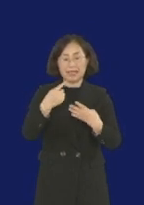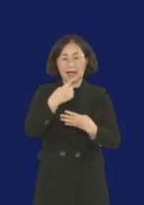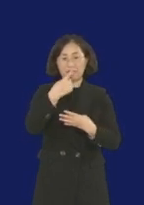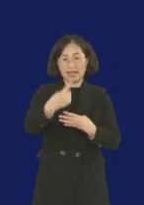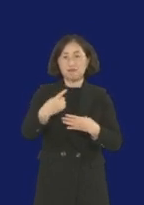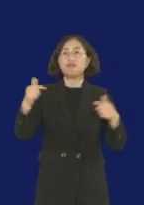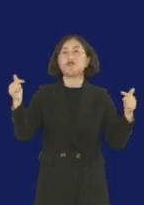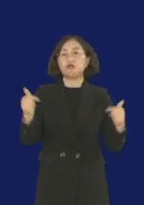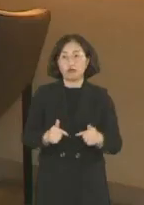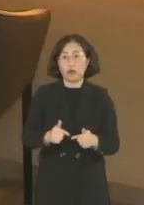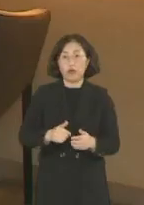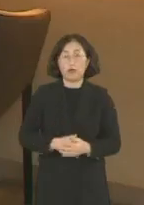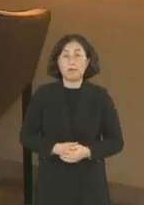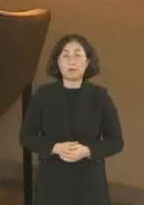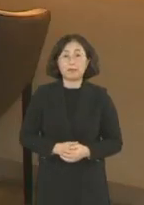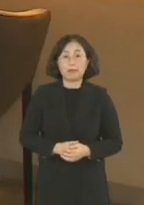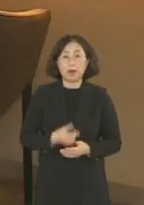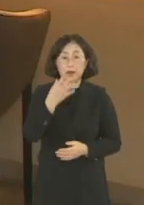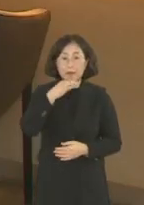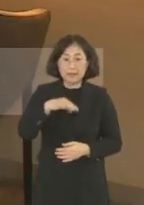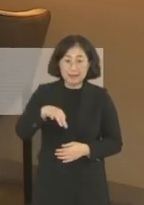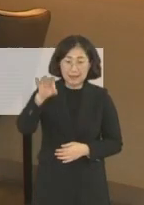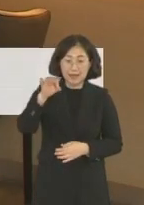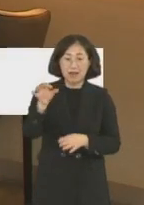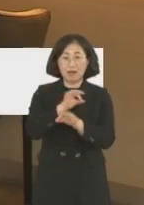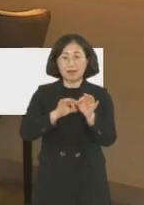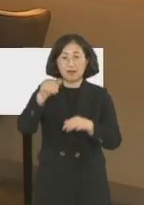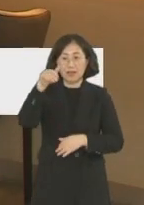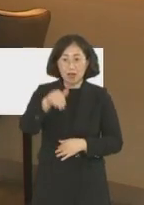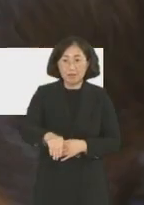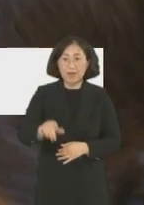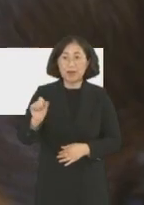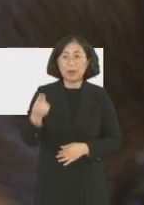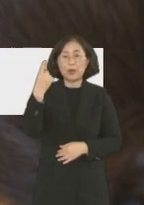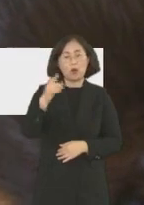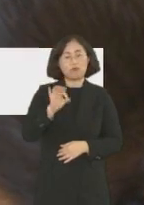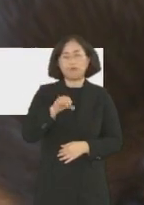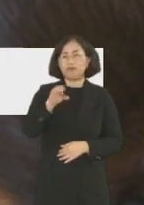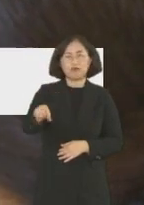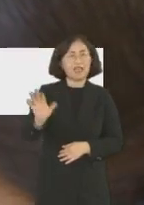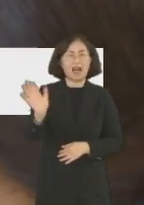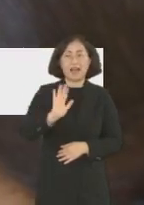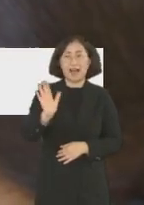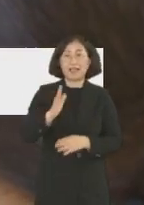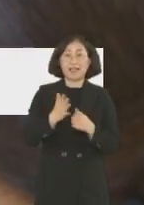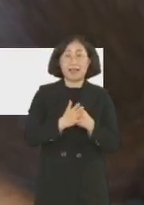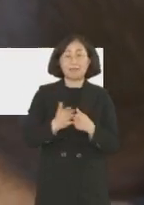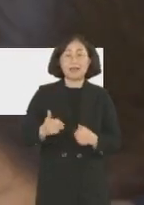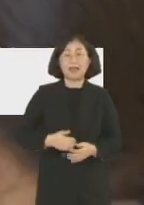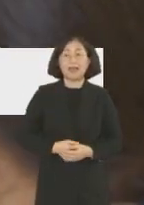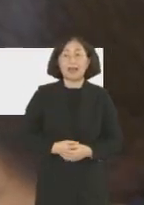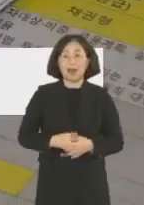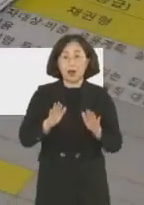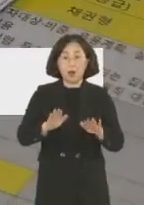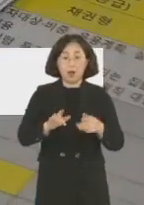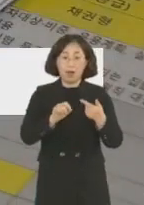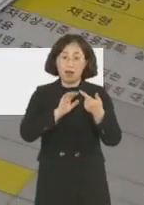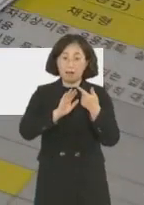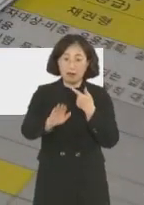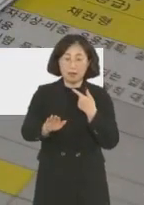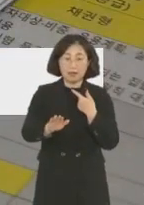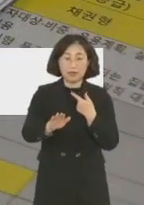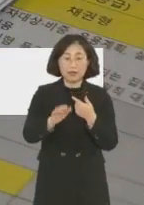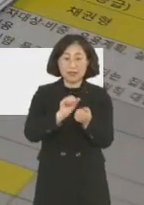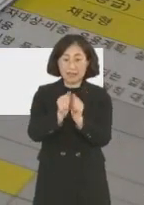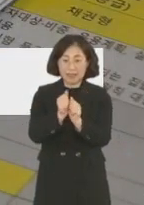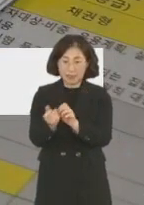수준으로 줄었습니다. 고금리와 경기 침체 우려로 투자 심리가 악화됐기 때문입니다. 올 하반기 이후